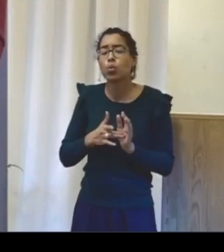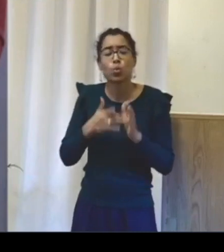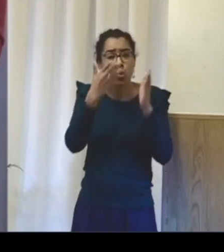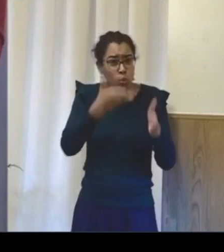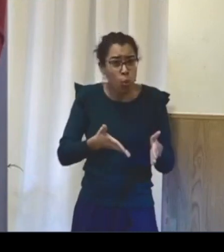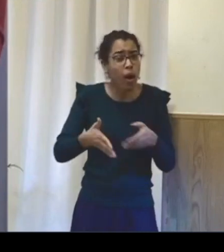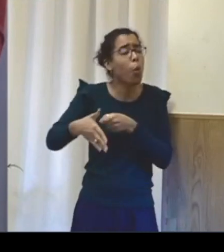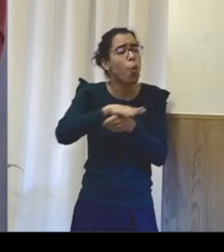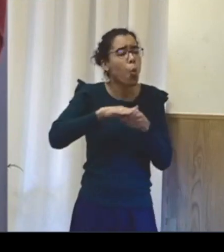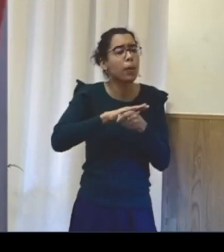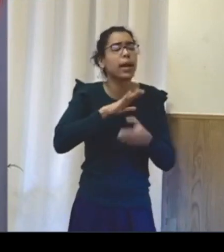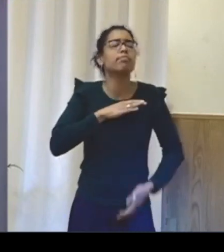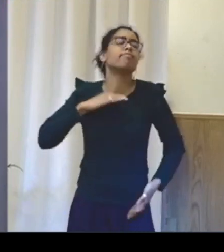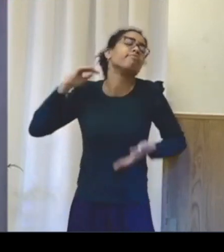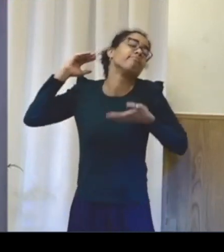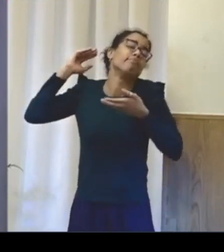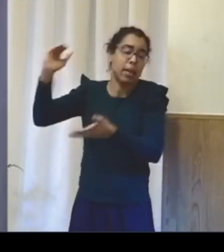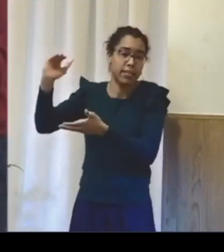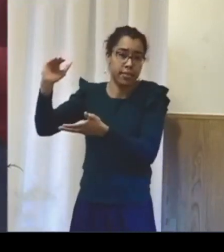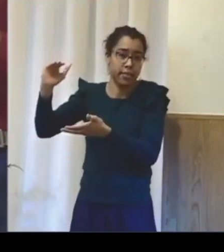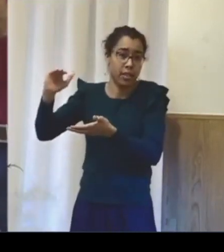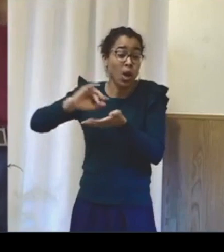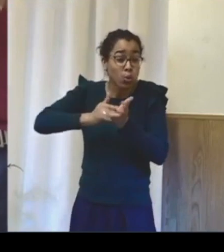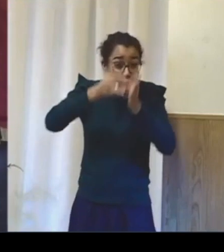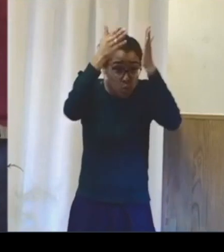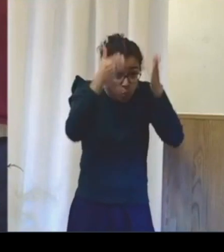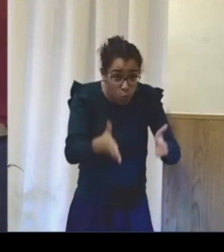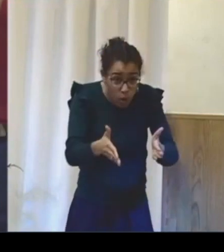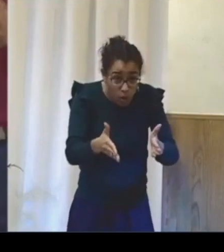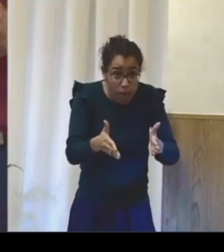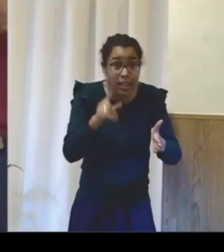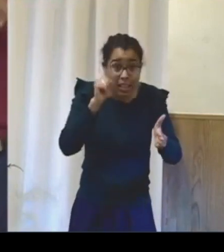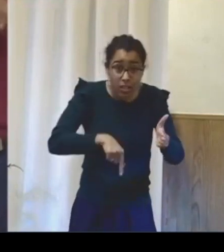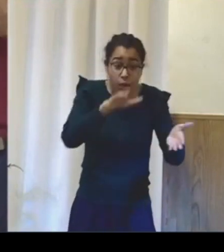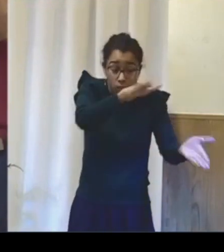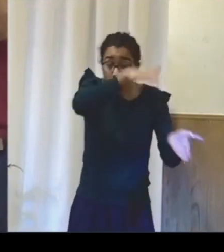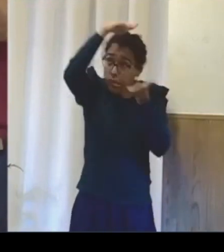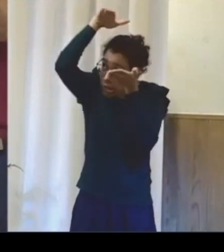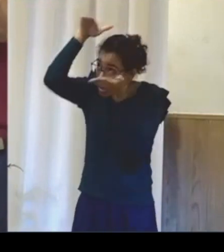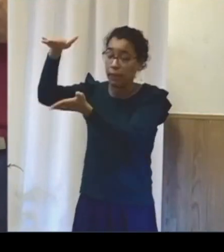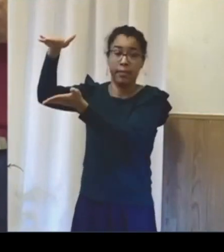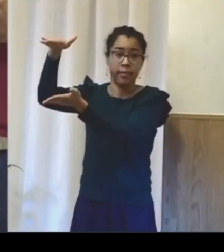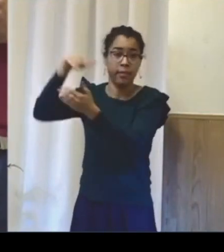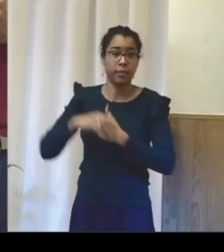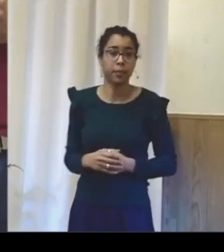être. Tout ce que tu es, il le veut.